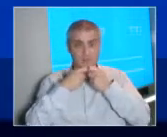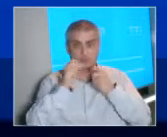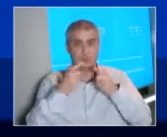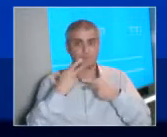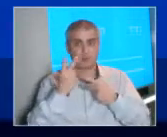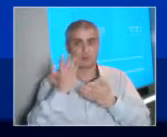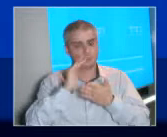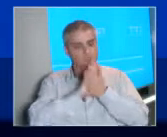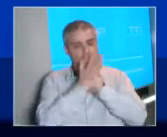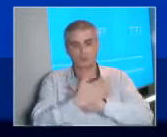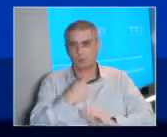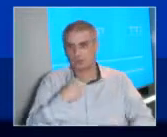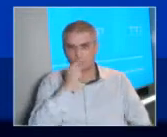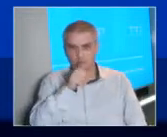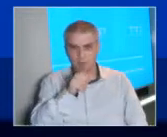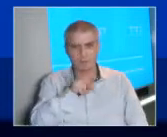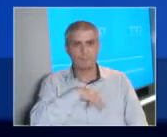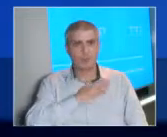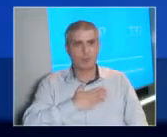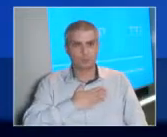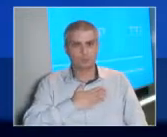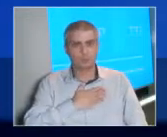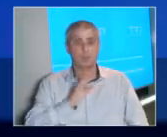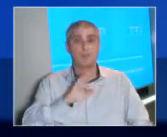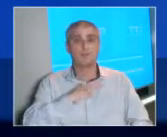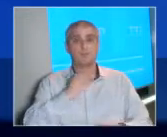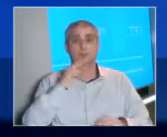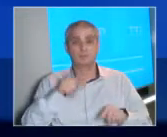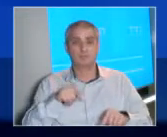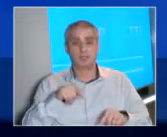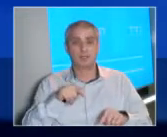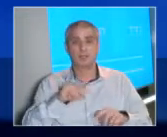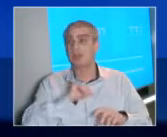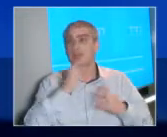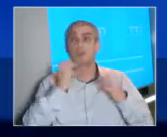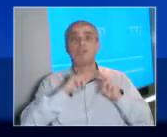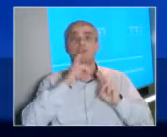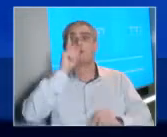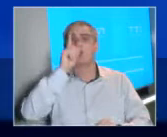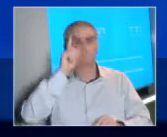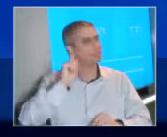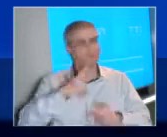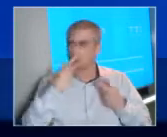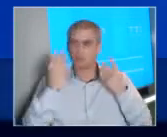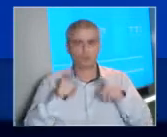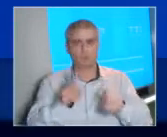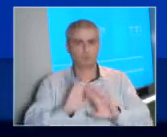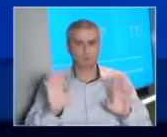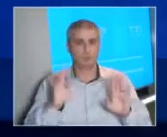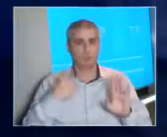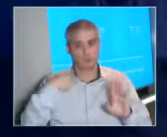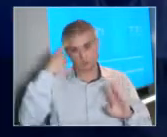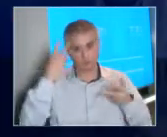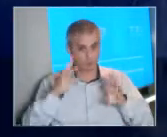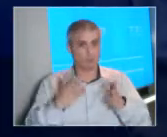בישראל הייתה משנה את זה. אני אומר לך, באחריות, מערכת הבריאות במדינת ישראל היא מהיעילות בעולם. אין מערכת יותר יעילה מזו. אנחנו המצאנו פה